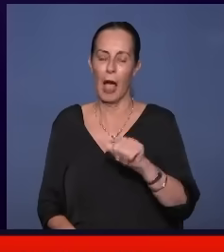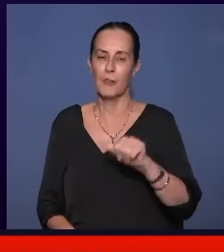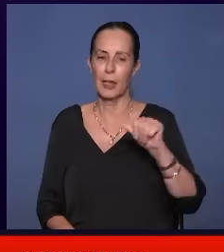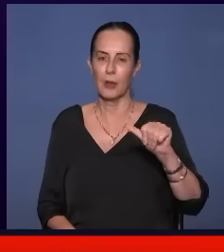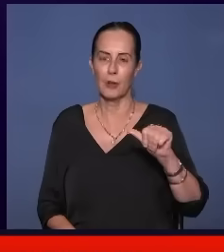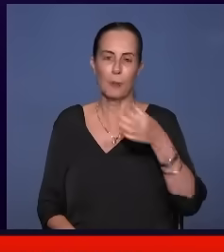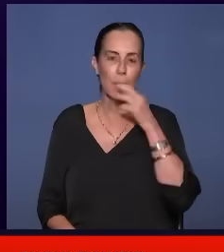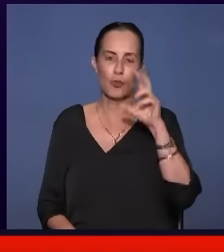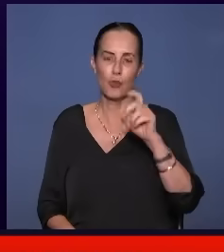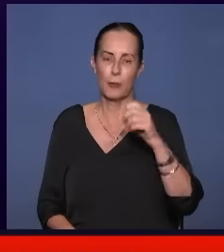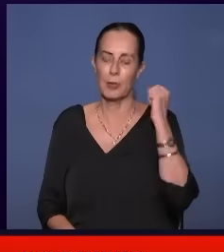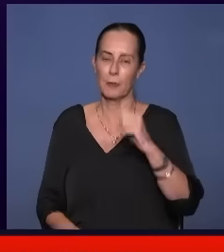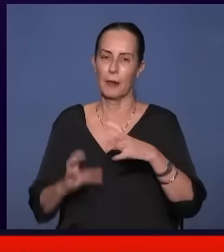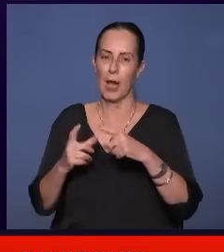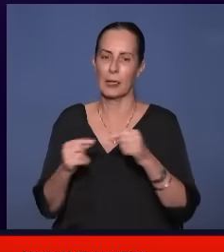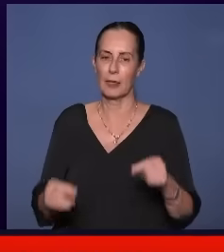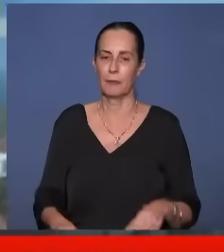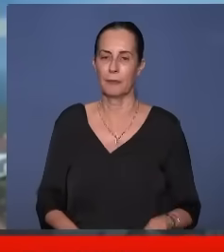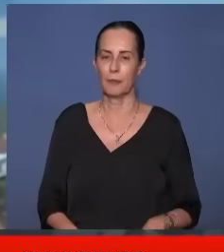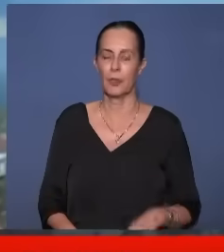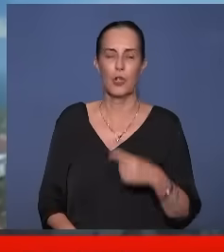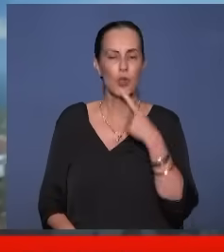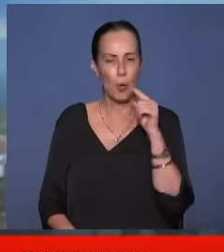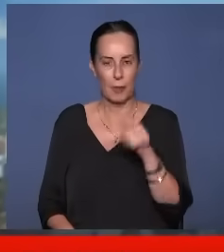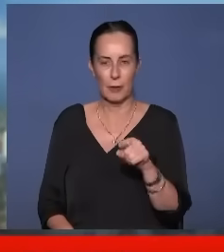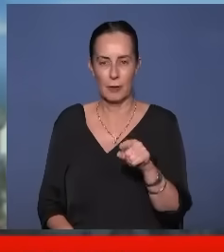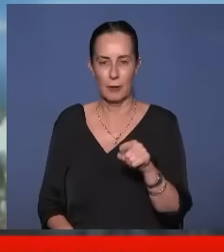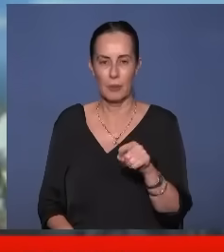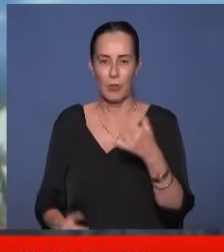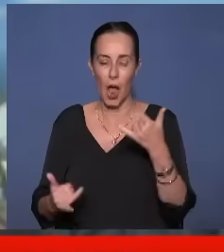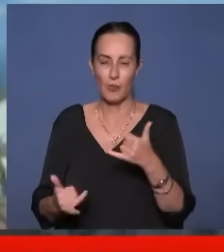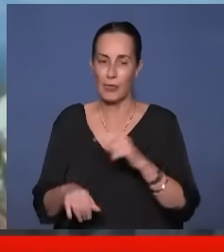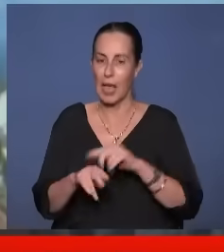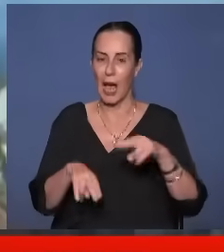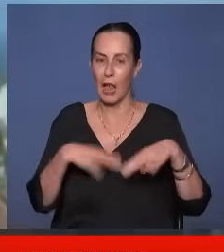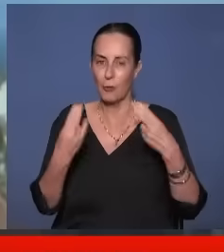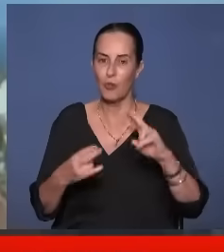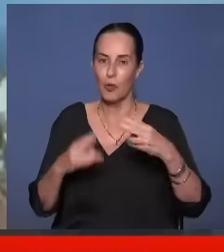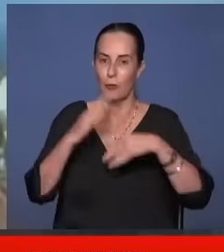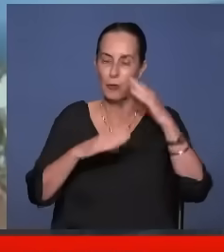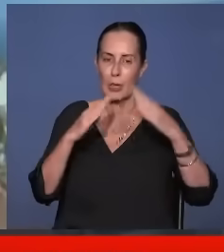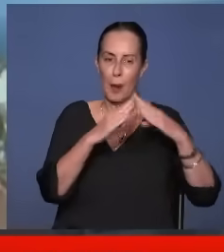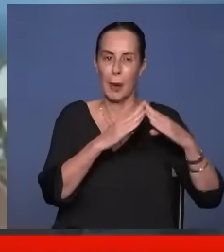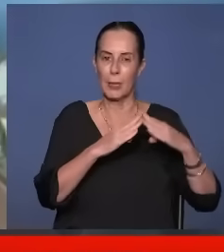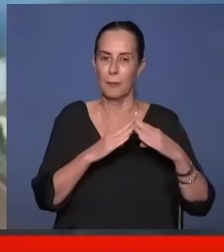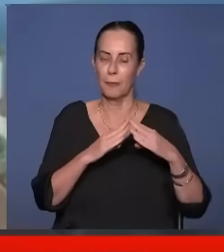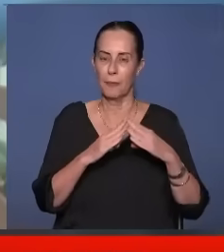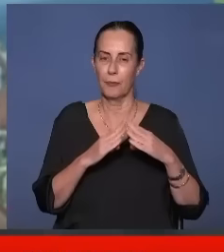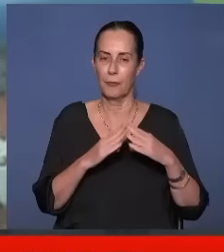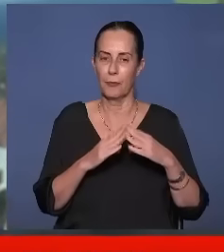בן 30, נרצח בכפר עזה. יש מדברים על זה שהם עכשיו זה הזמן לחזור וליישב מחדש את